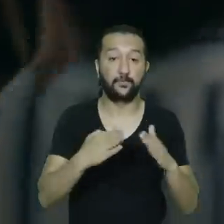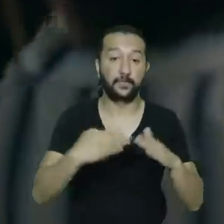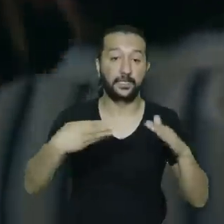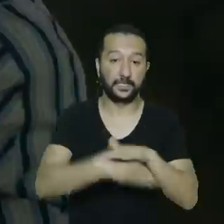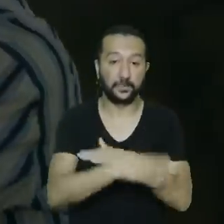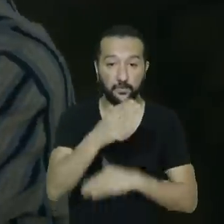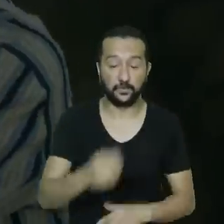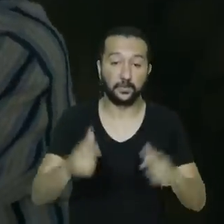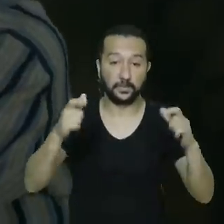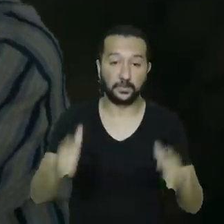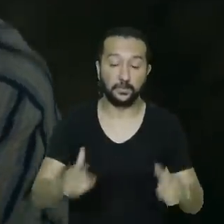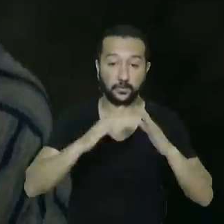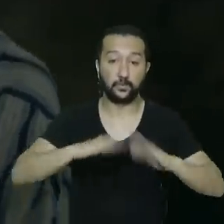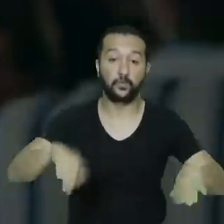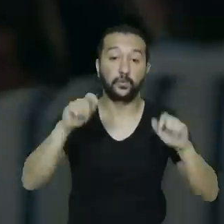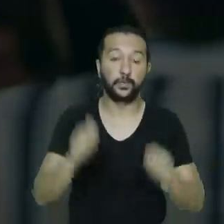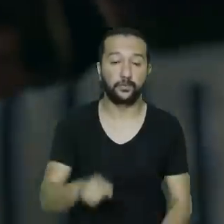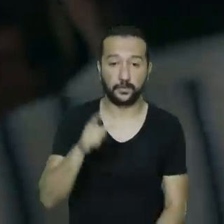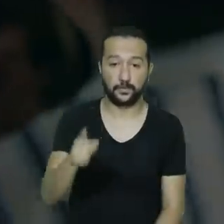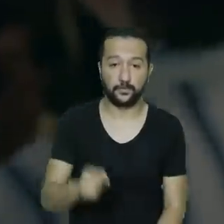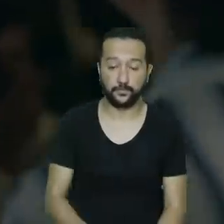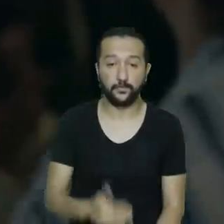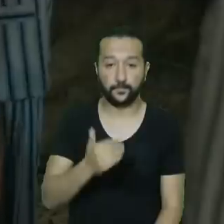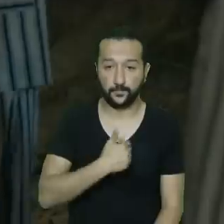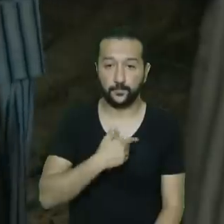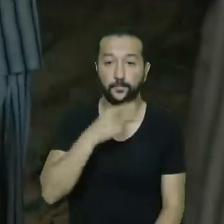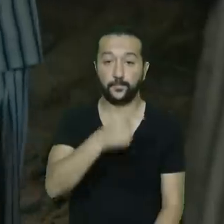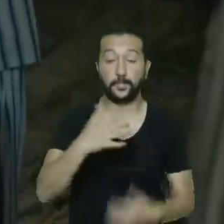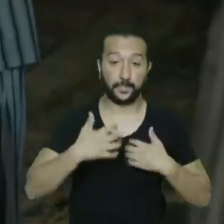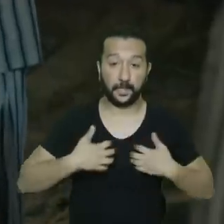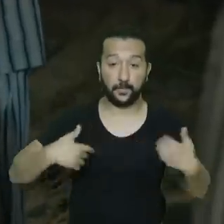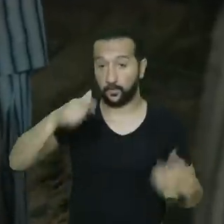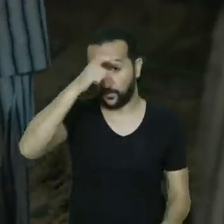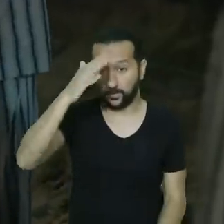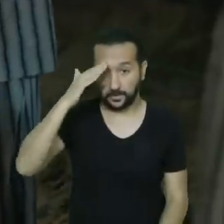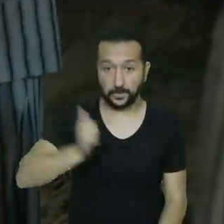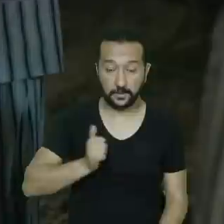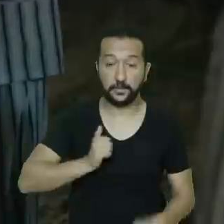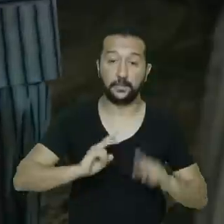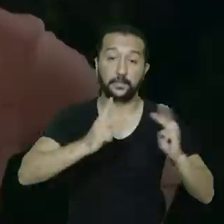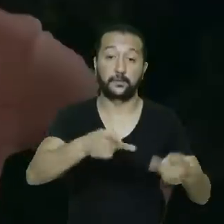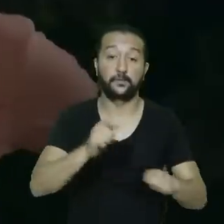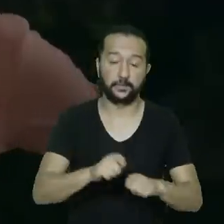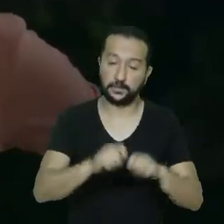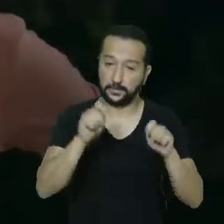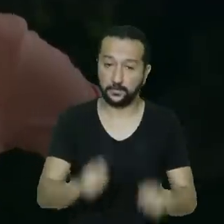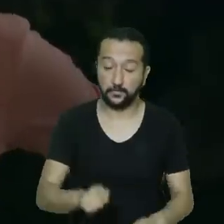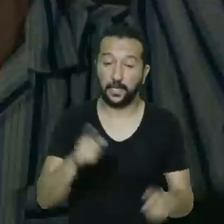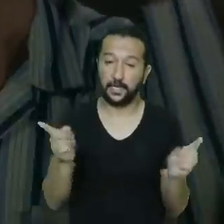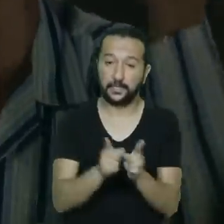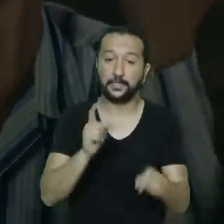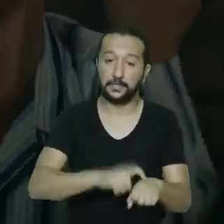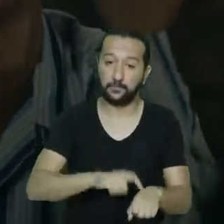girildi. Hanemize tecavüz ettiler. Ben kahraman Türk askerine havale ediyorum olayı. En